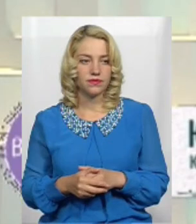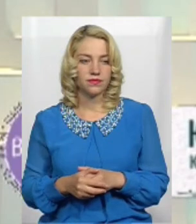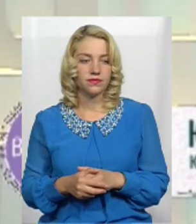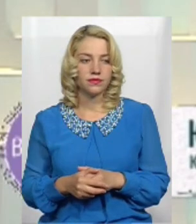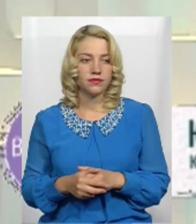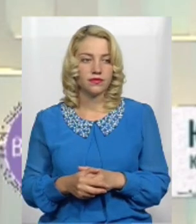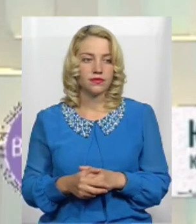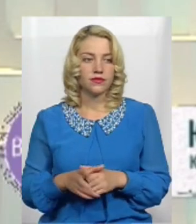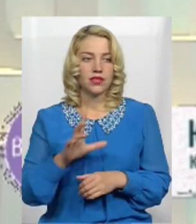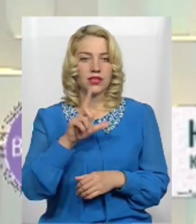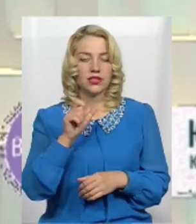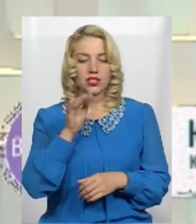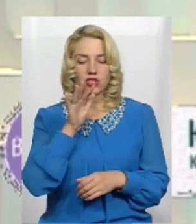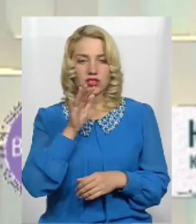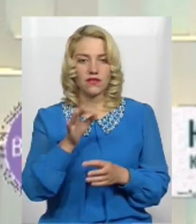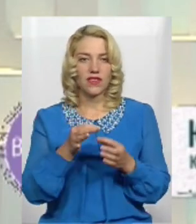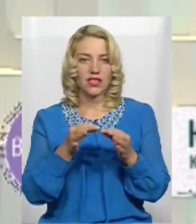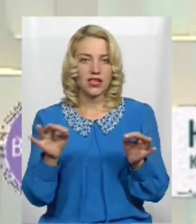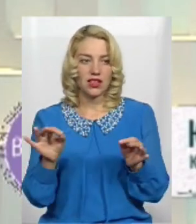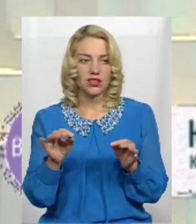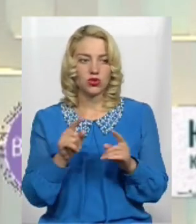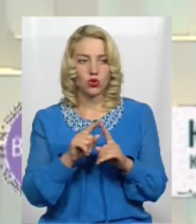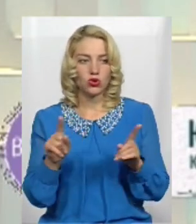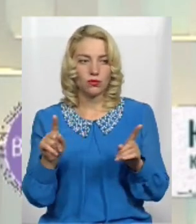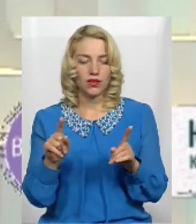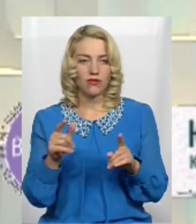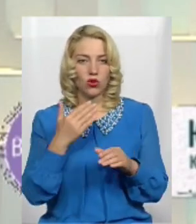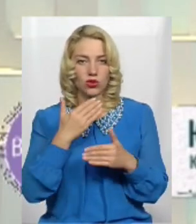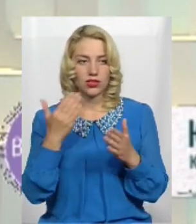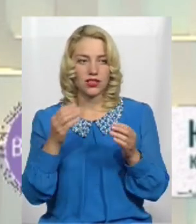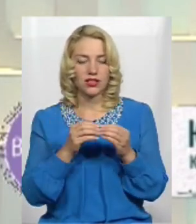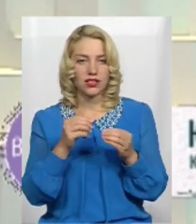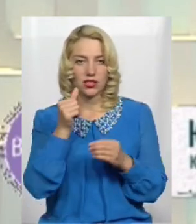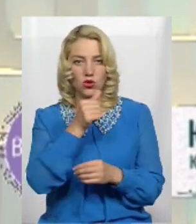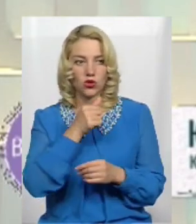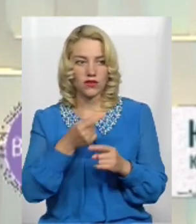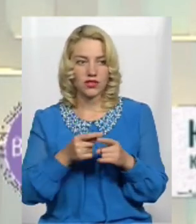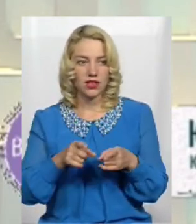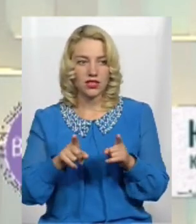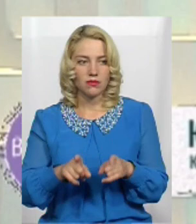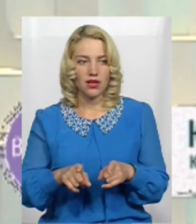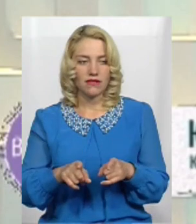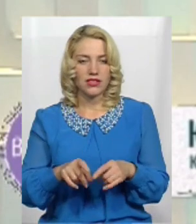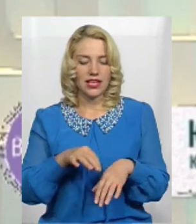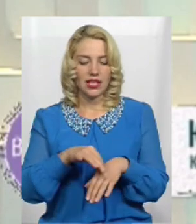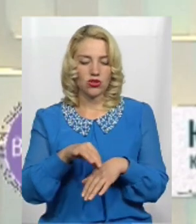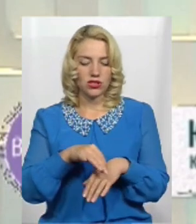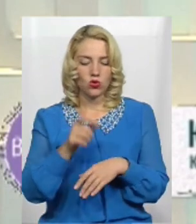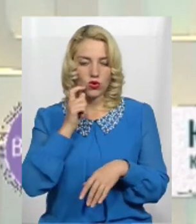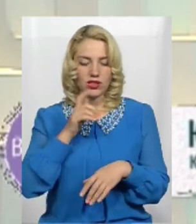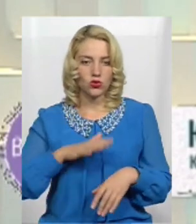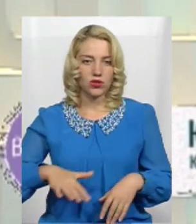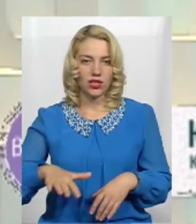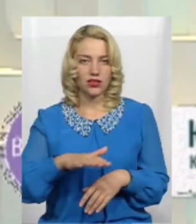за часів незалежності, особливо останніх 10 років, це насправді геноцид української